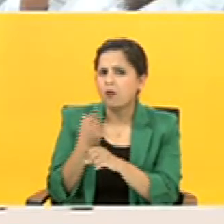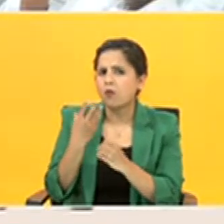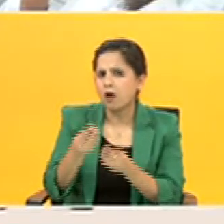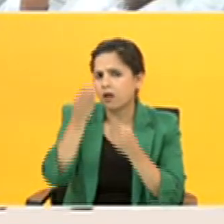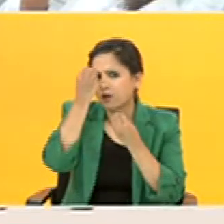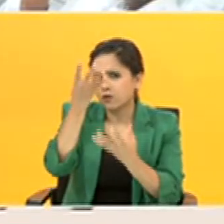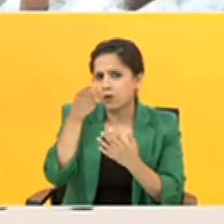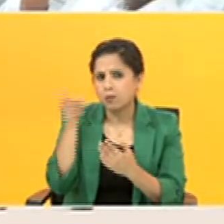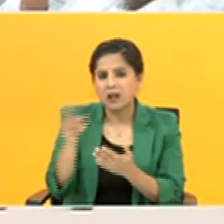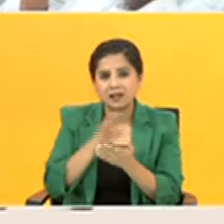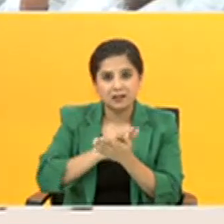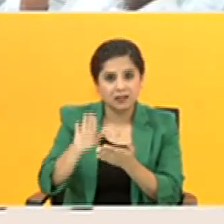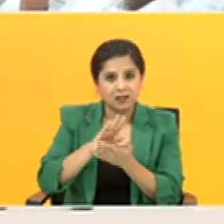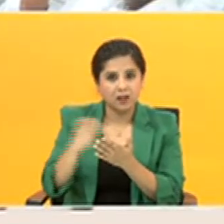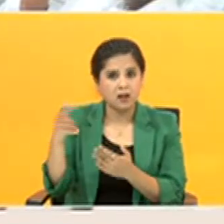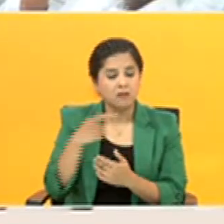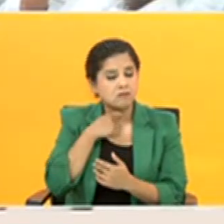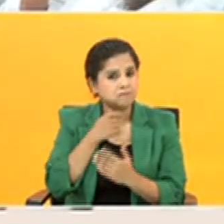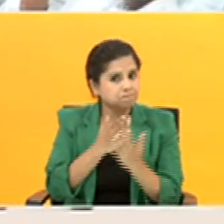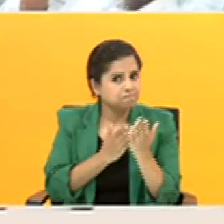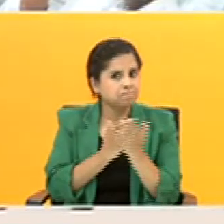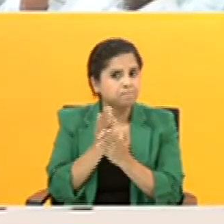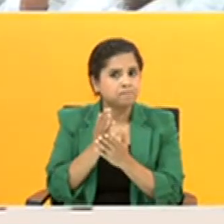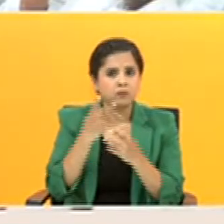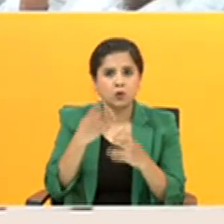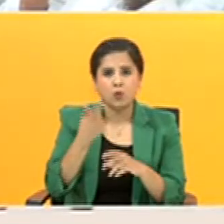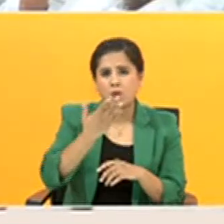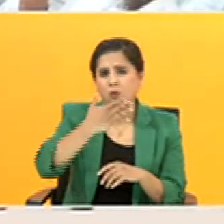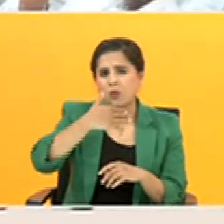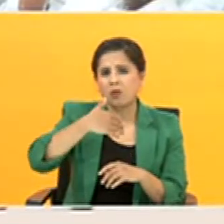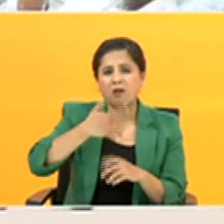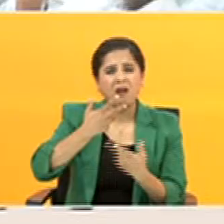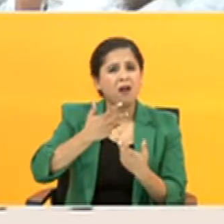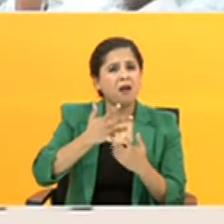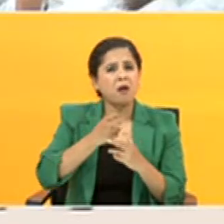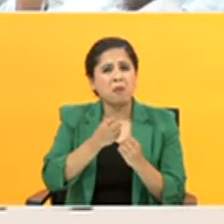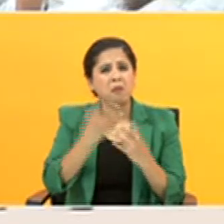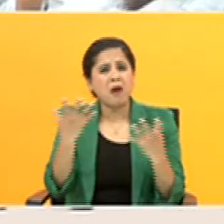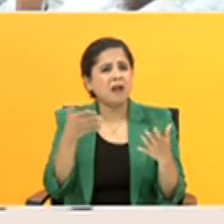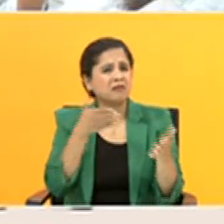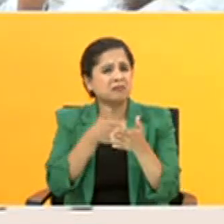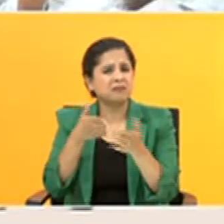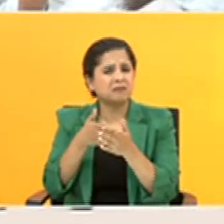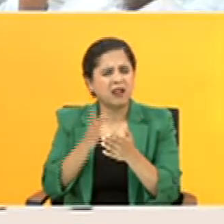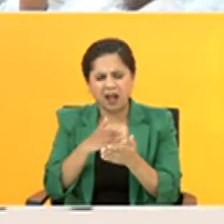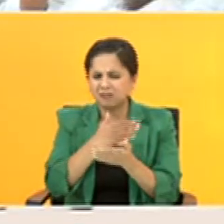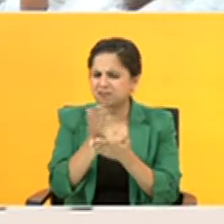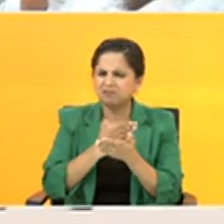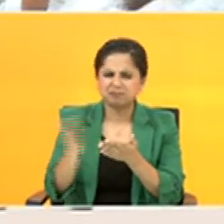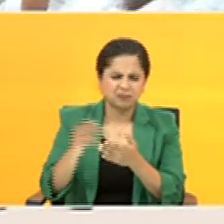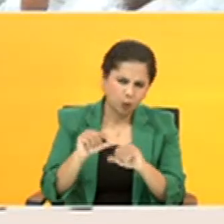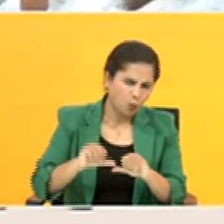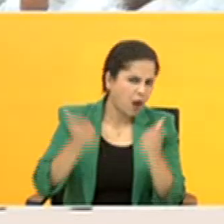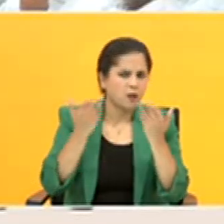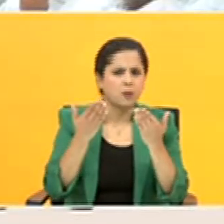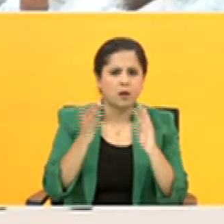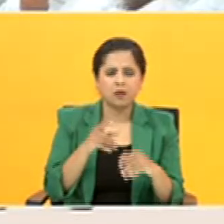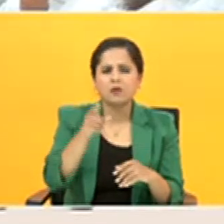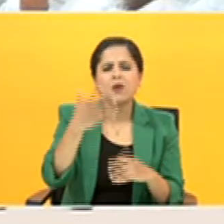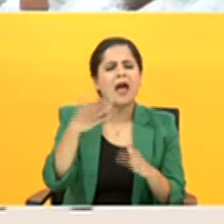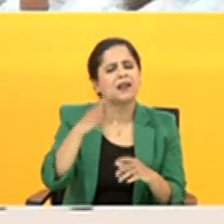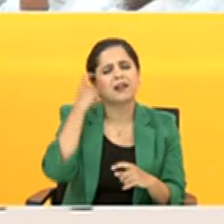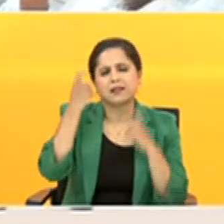जहां स्वच्छता के संकल्प ने पहाड़ जैसी चुनौतियों को भी मात दे दी। आप सोचिए, कोई